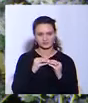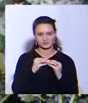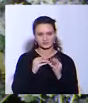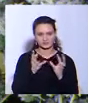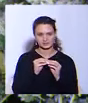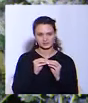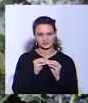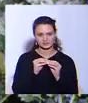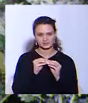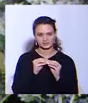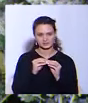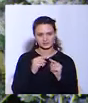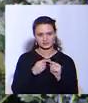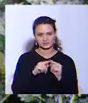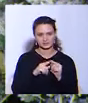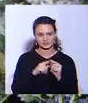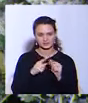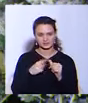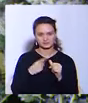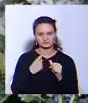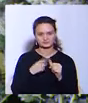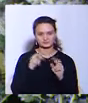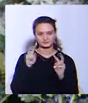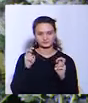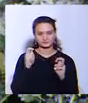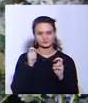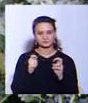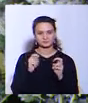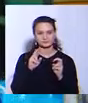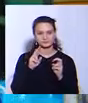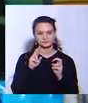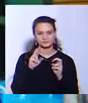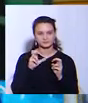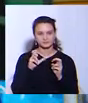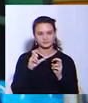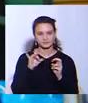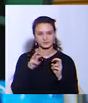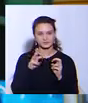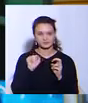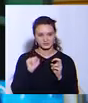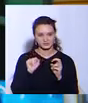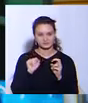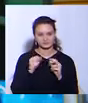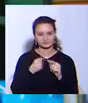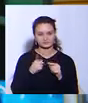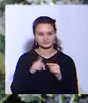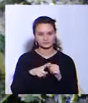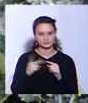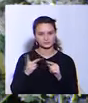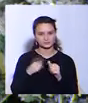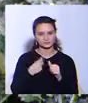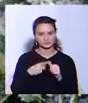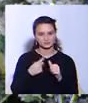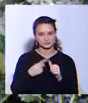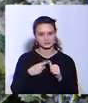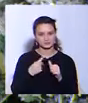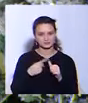ერთად. სახელს რაც შეეხება, ანუ ბრენდს დავარქვით დემა, ანუ დემეტრე და მარიამი, ორივე სახელი